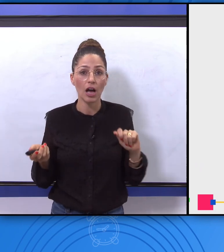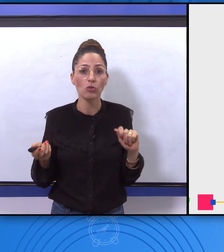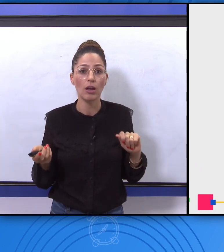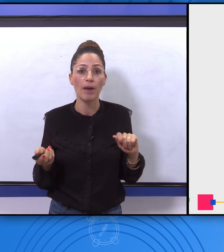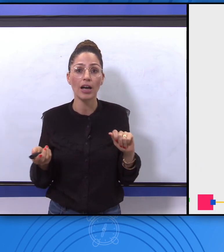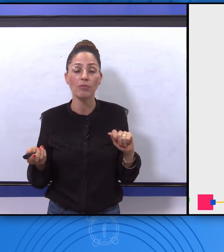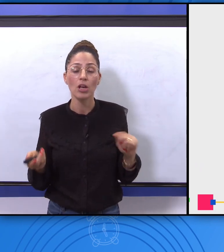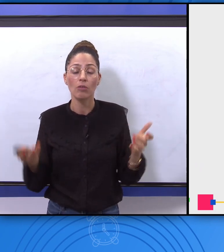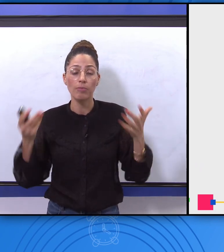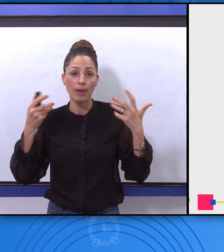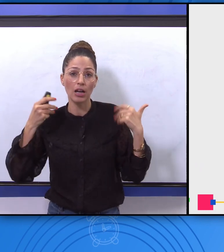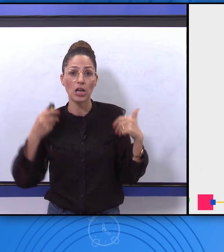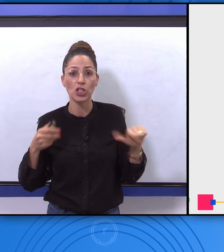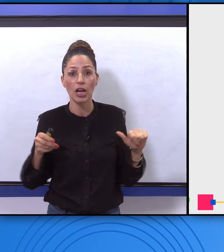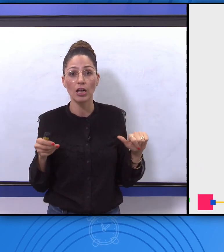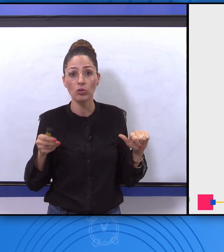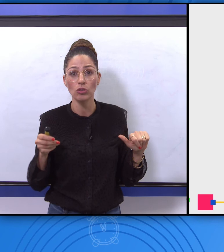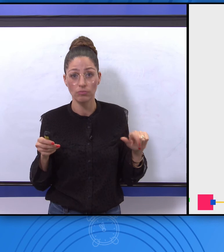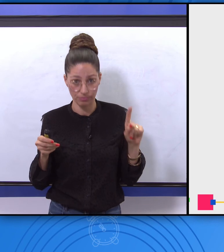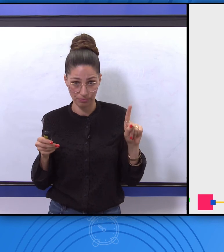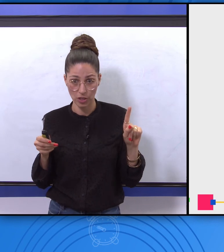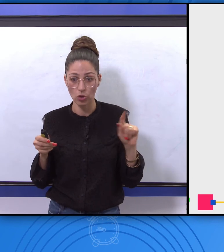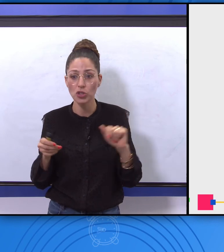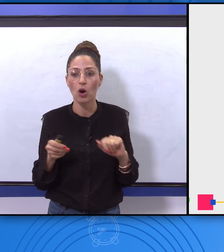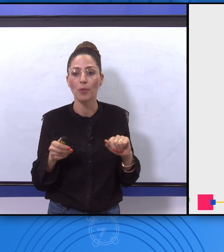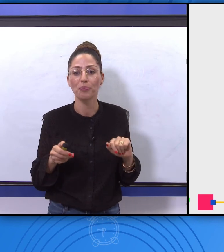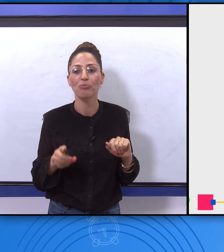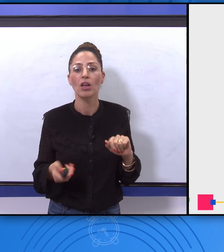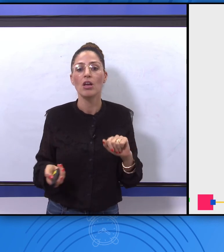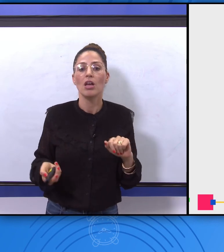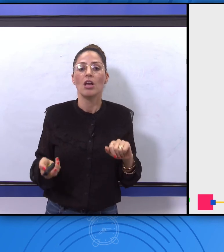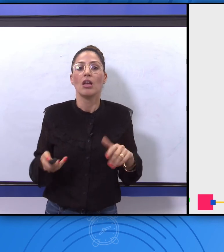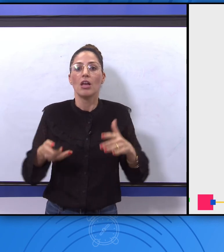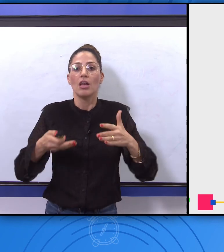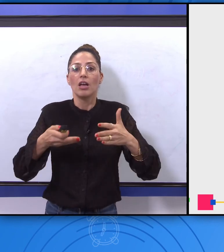באבן שזרקנו למים, כמו במעגל שלנו. לא לשכוח.